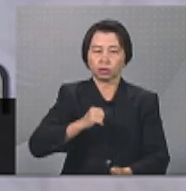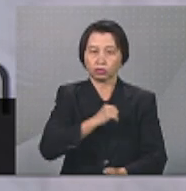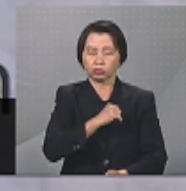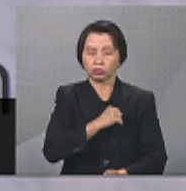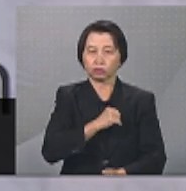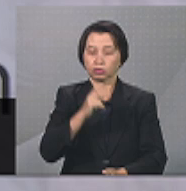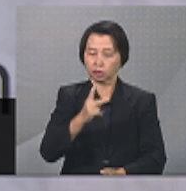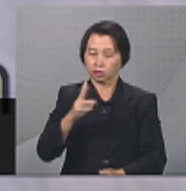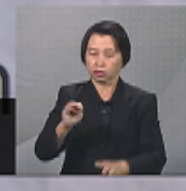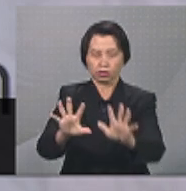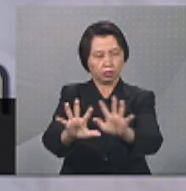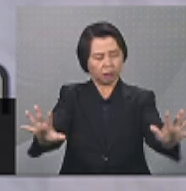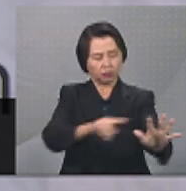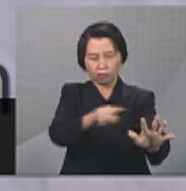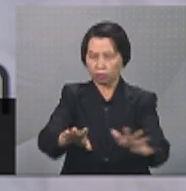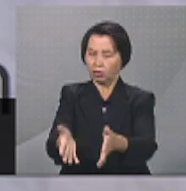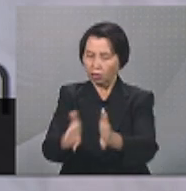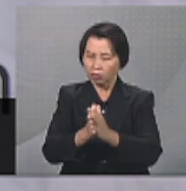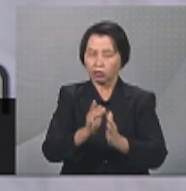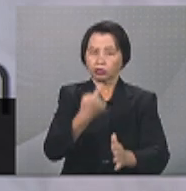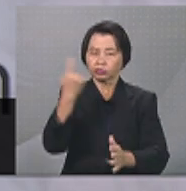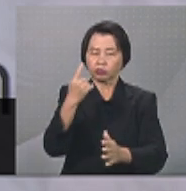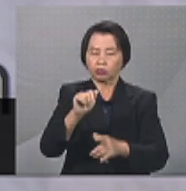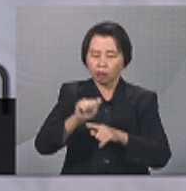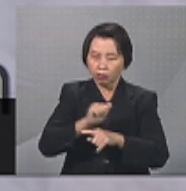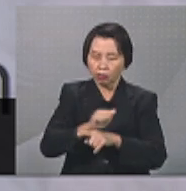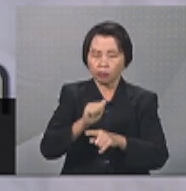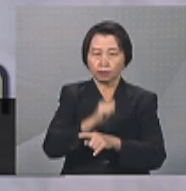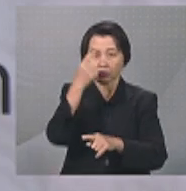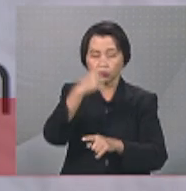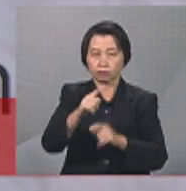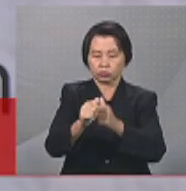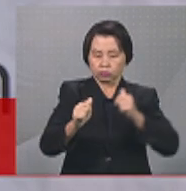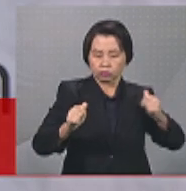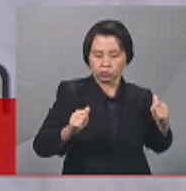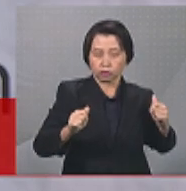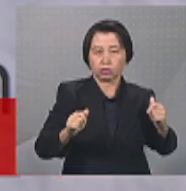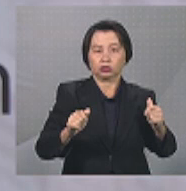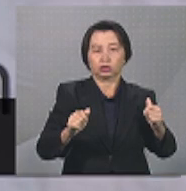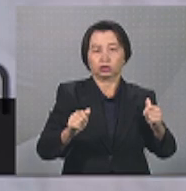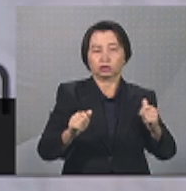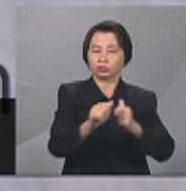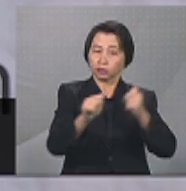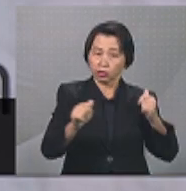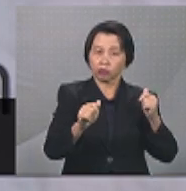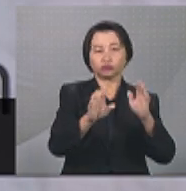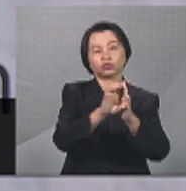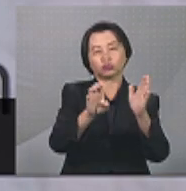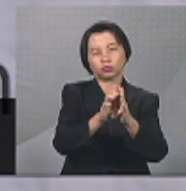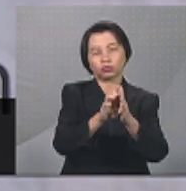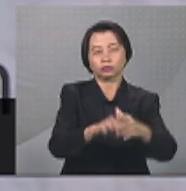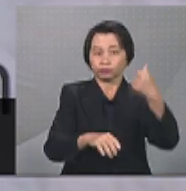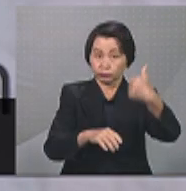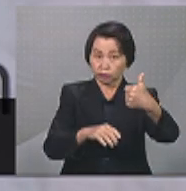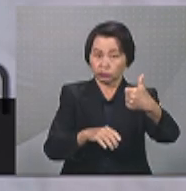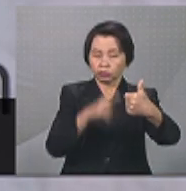dan barisan hadapan sentiasa mengamalkan langkah-langkah pencegahan seperti berikut. Yang pertama,